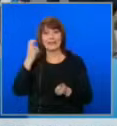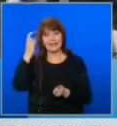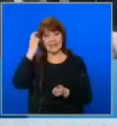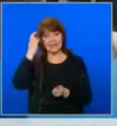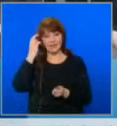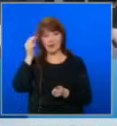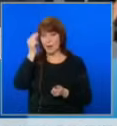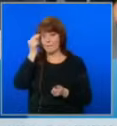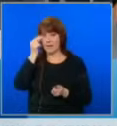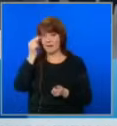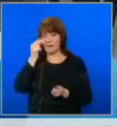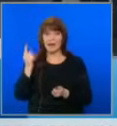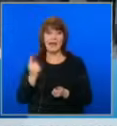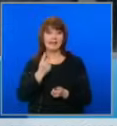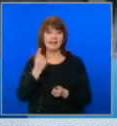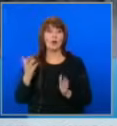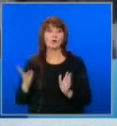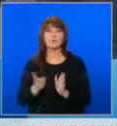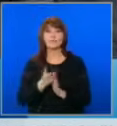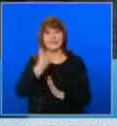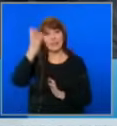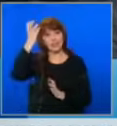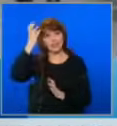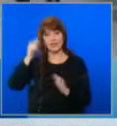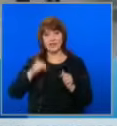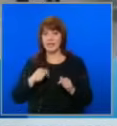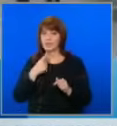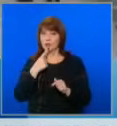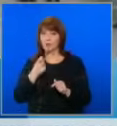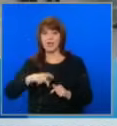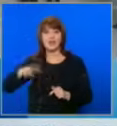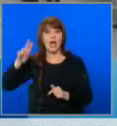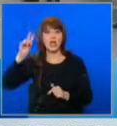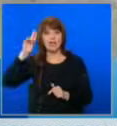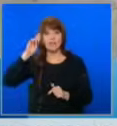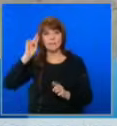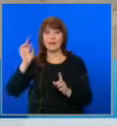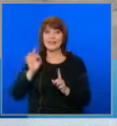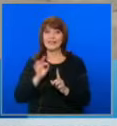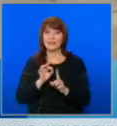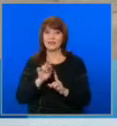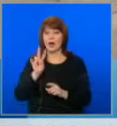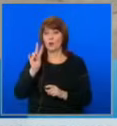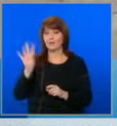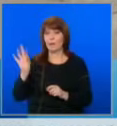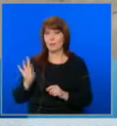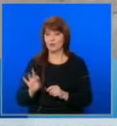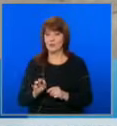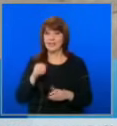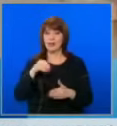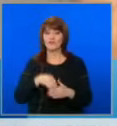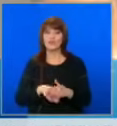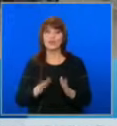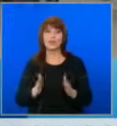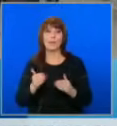българия наистина е една от 18-те държави които тази година ще изпълнят целта от 2% от брутния вътрешен